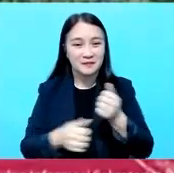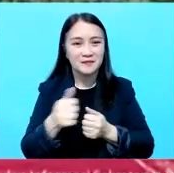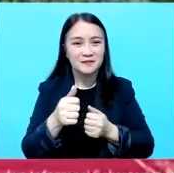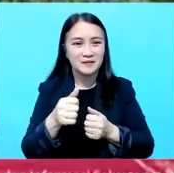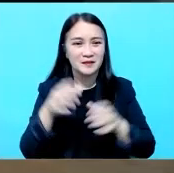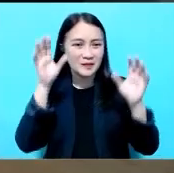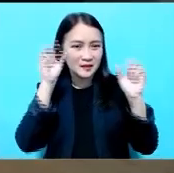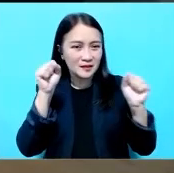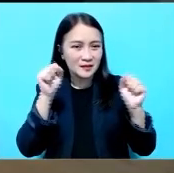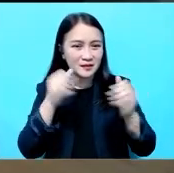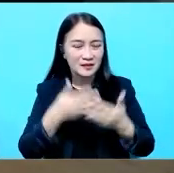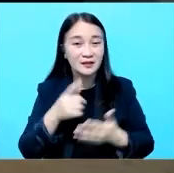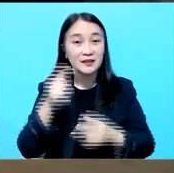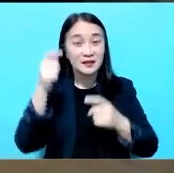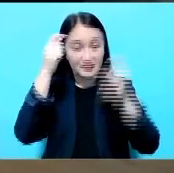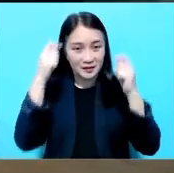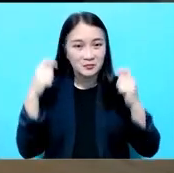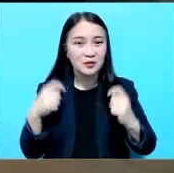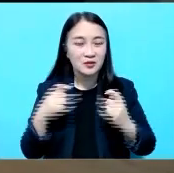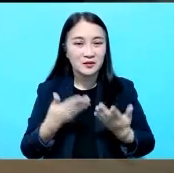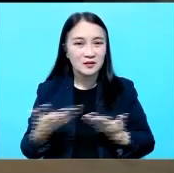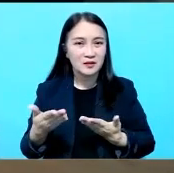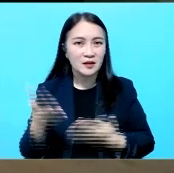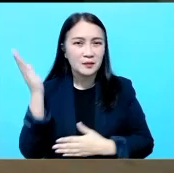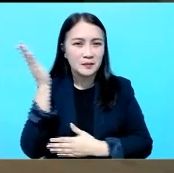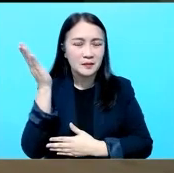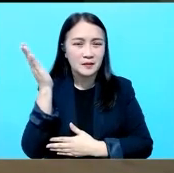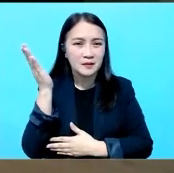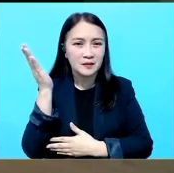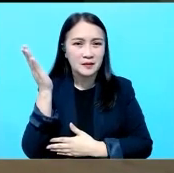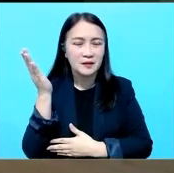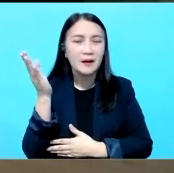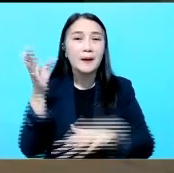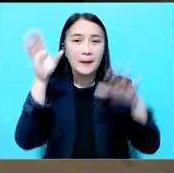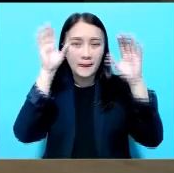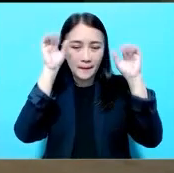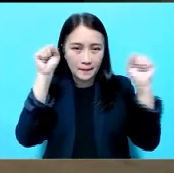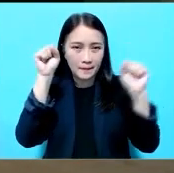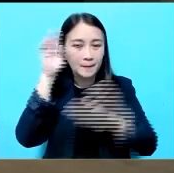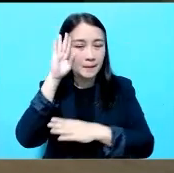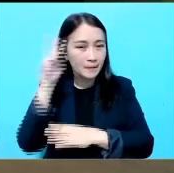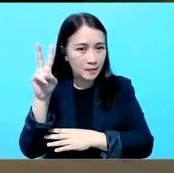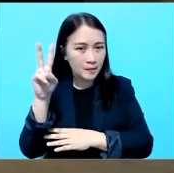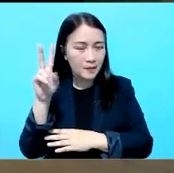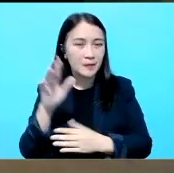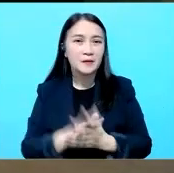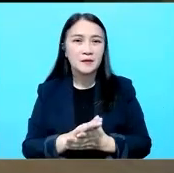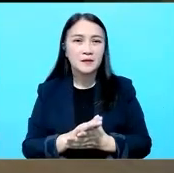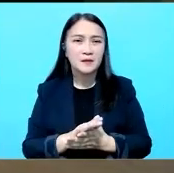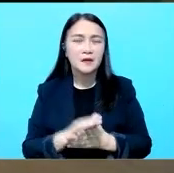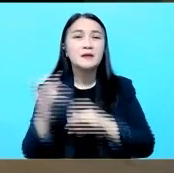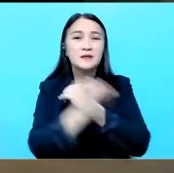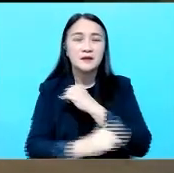observer. Sa kanyang plenary address, binigyan din ni Pangulong Marcos ang halaga ng international law sa rehiyon.